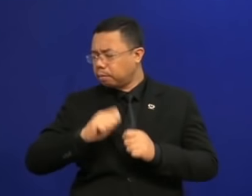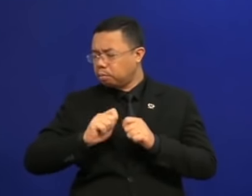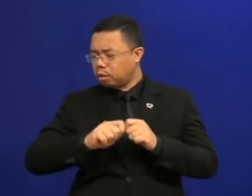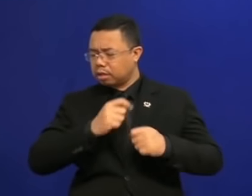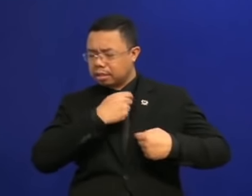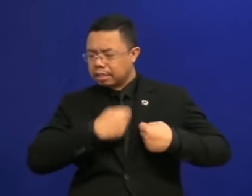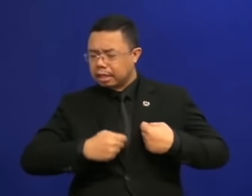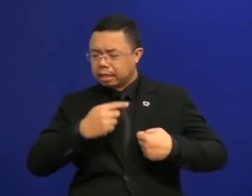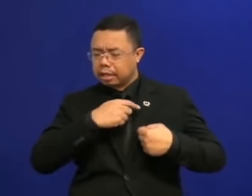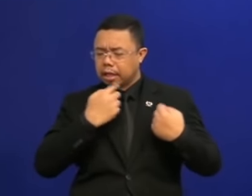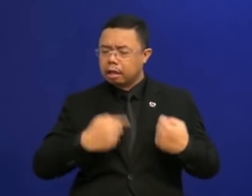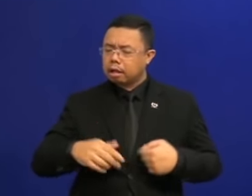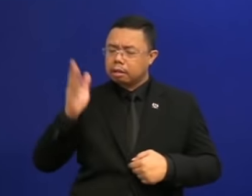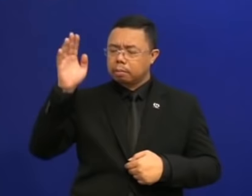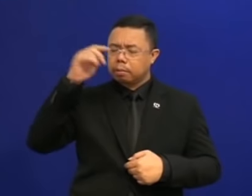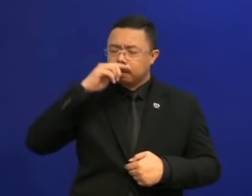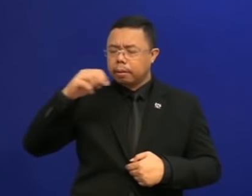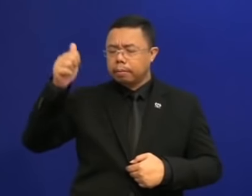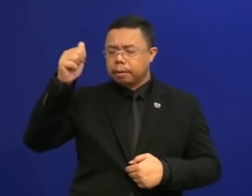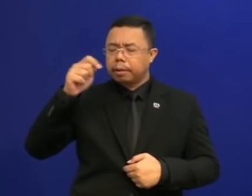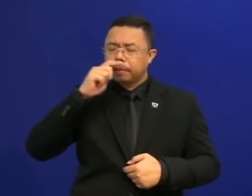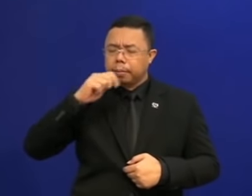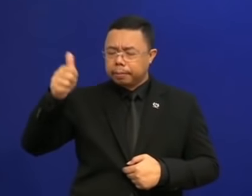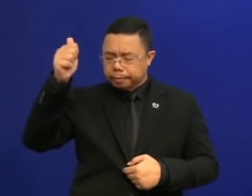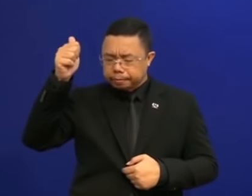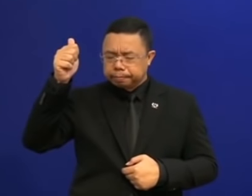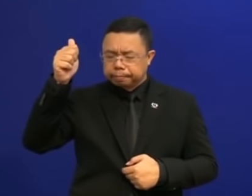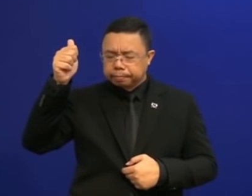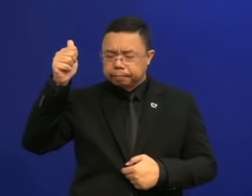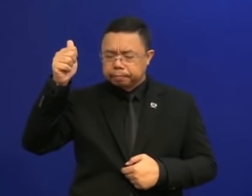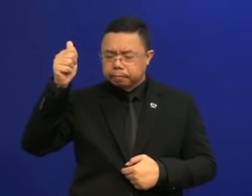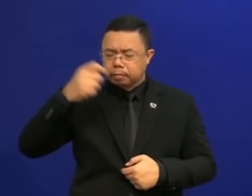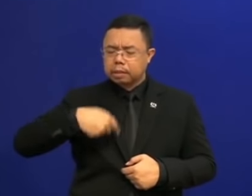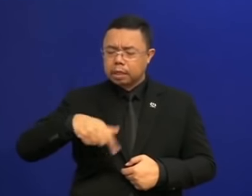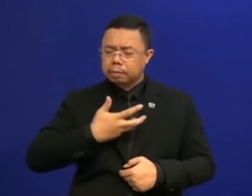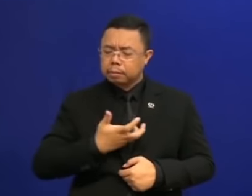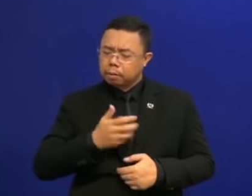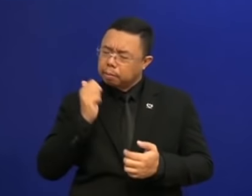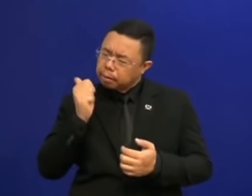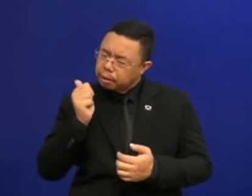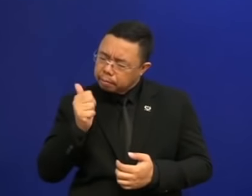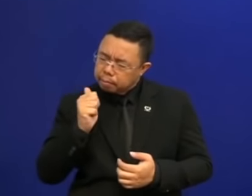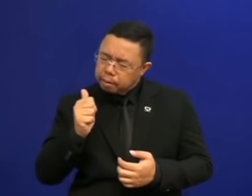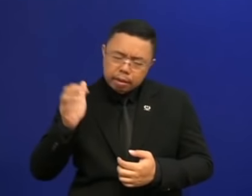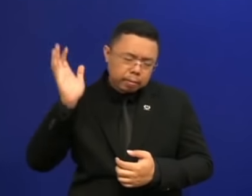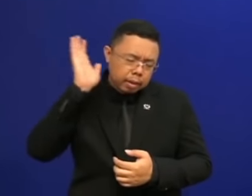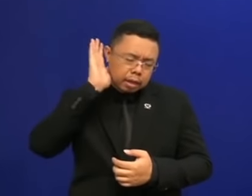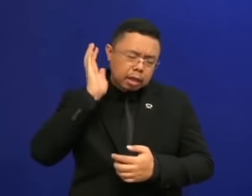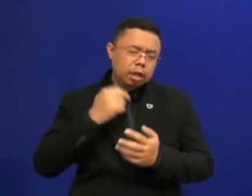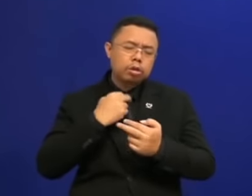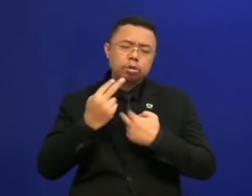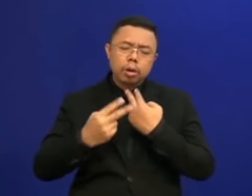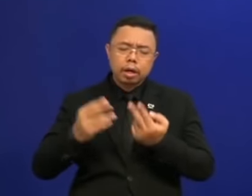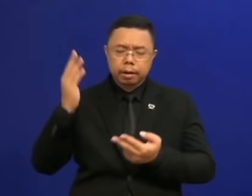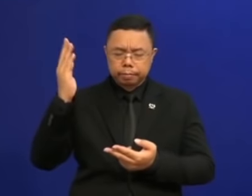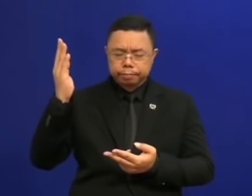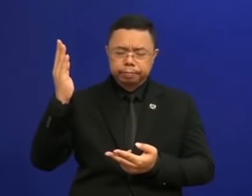hati Bapa. Bapa, kami mau benar-benar mendengar suaramu.